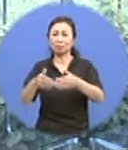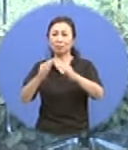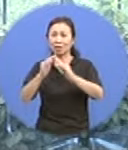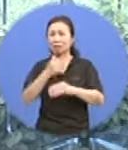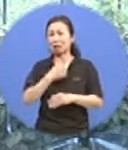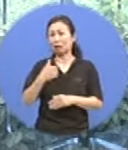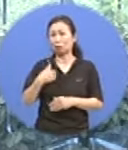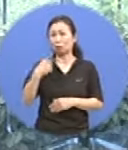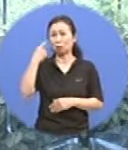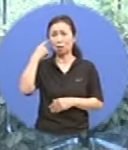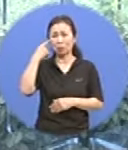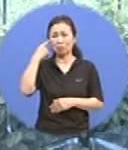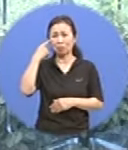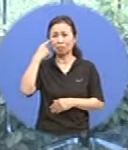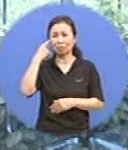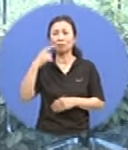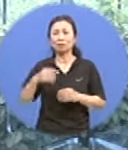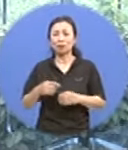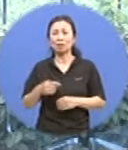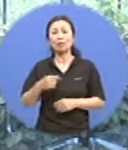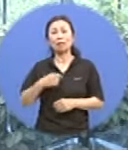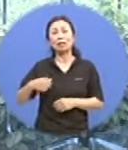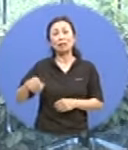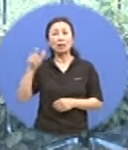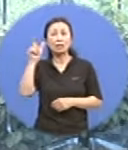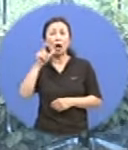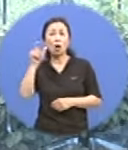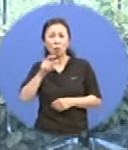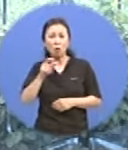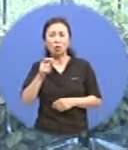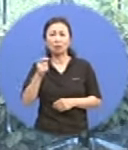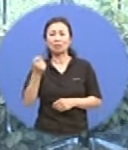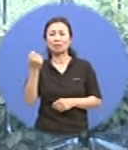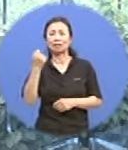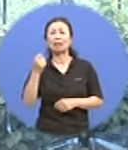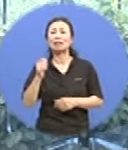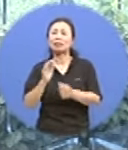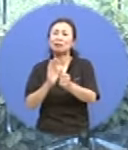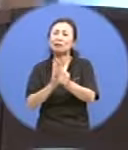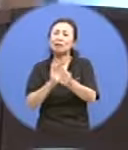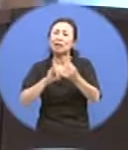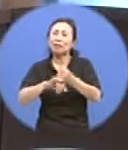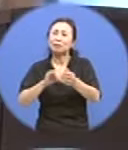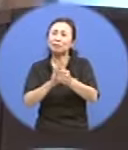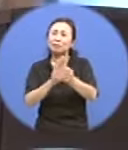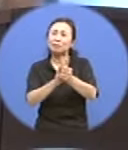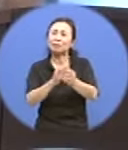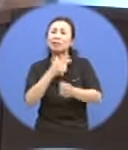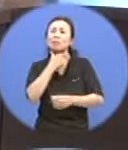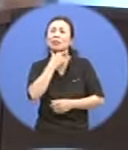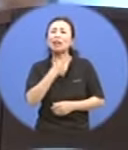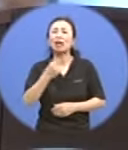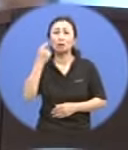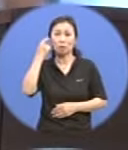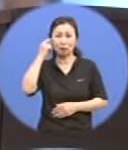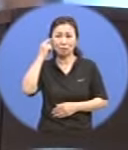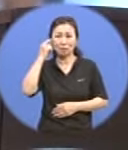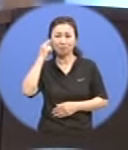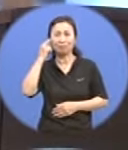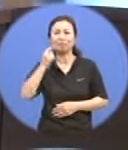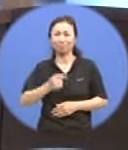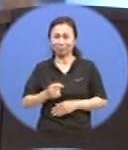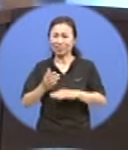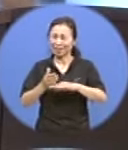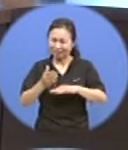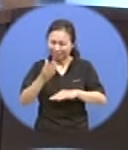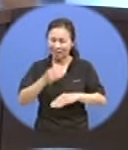極的に参画をしてね、視察さできればと思ってますけど、 はい、ありがとうございます。それとですね、